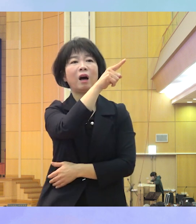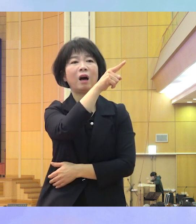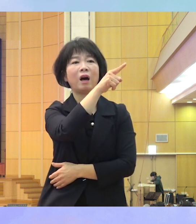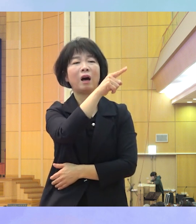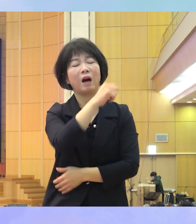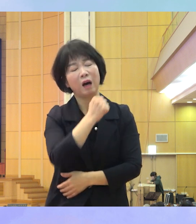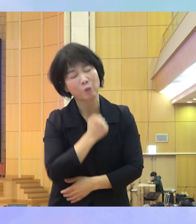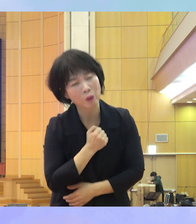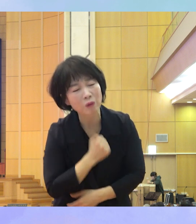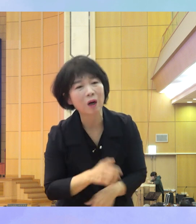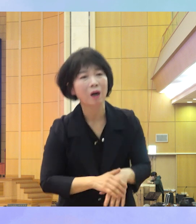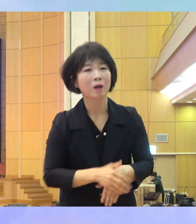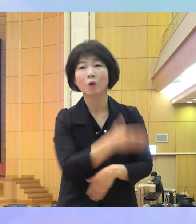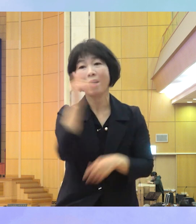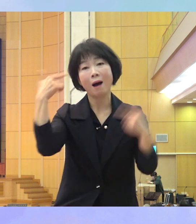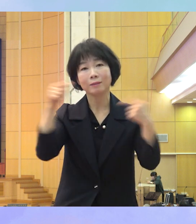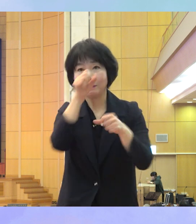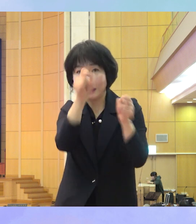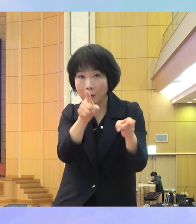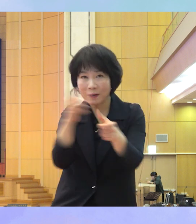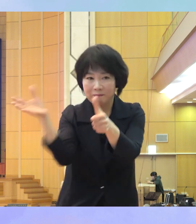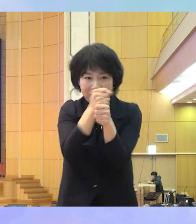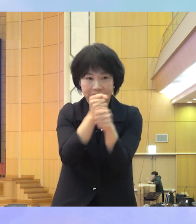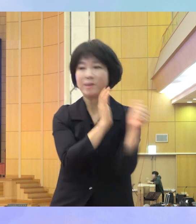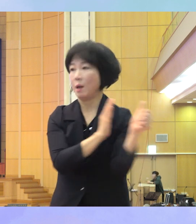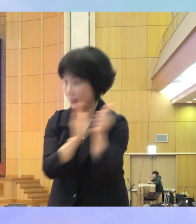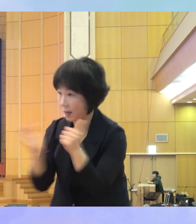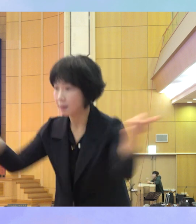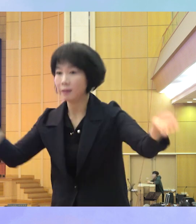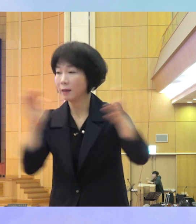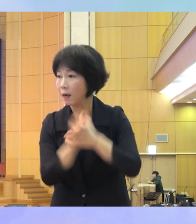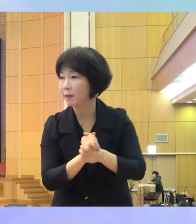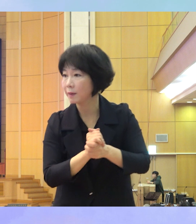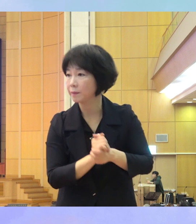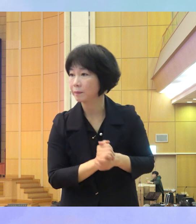때 하는 거예요. 할렐루야. 할렐루야.